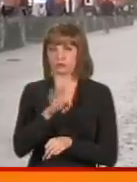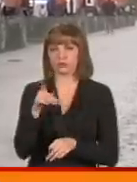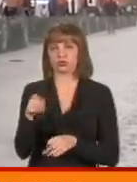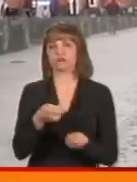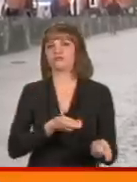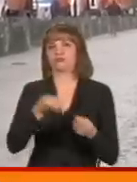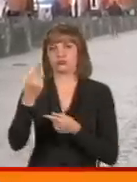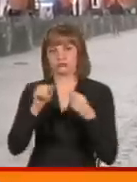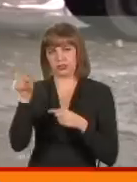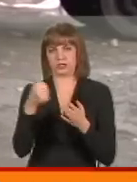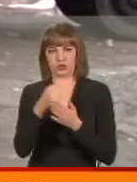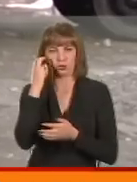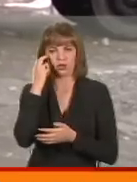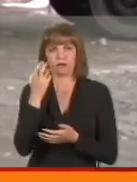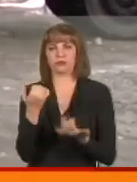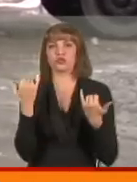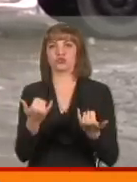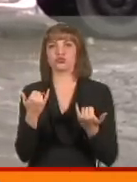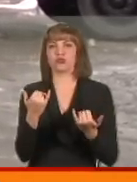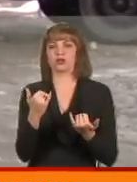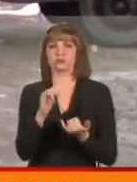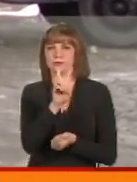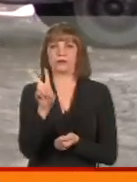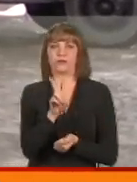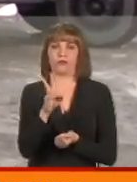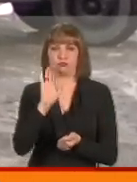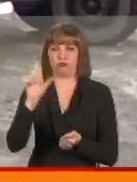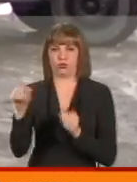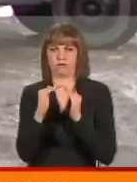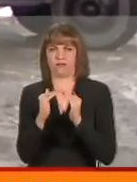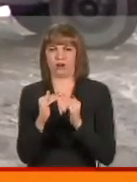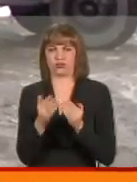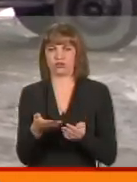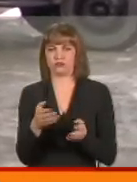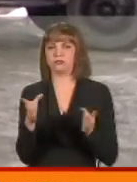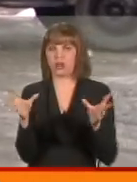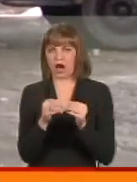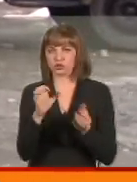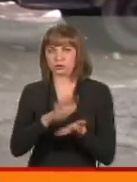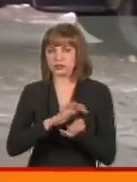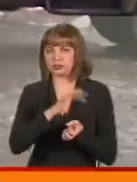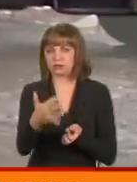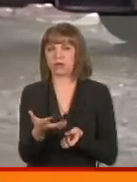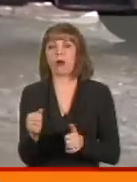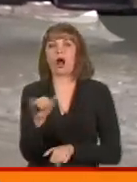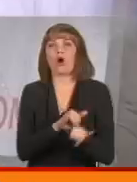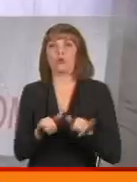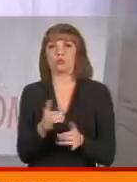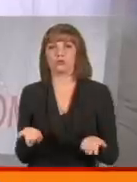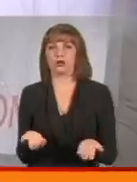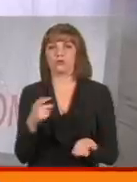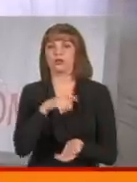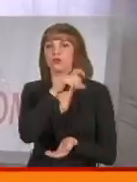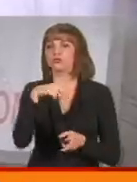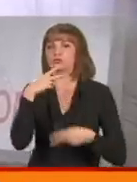повезуть непотріб назад до Києва. Ще час-два і поїду в гараж. Разом зі сміттям? Ну а куди їдемо?